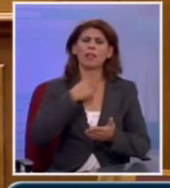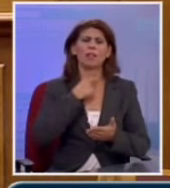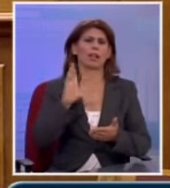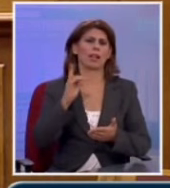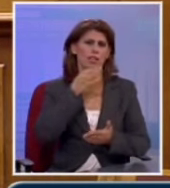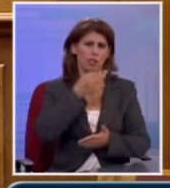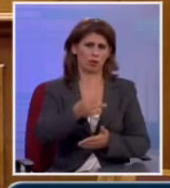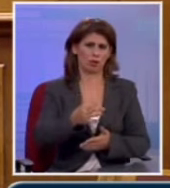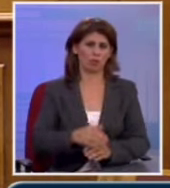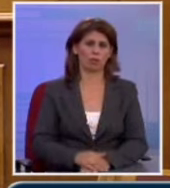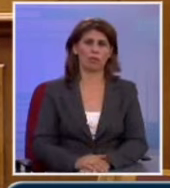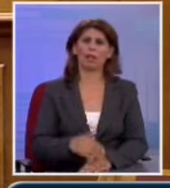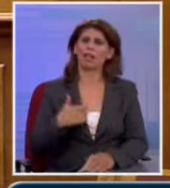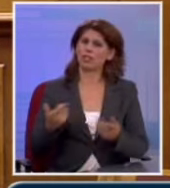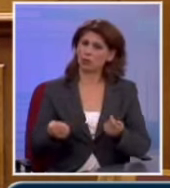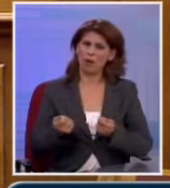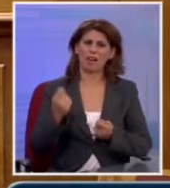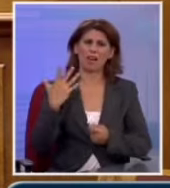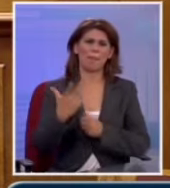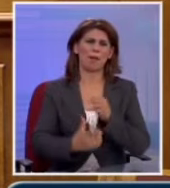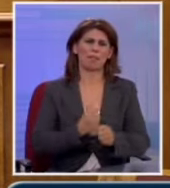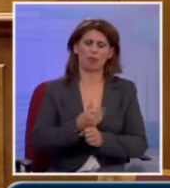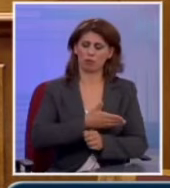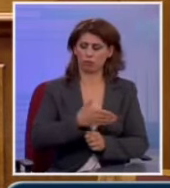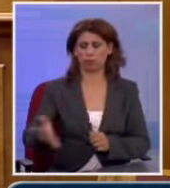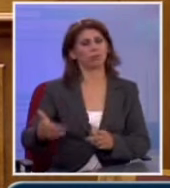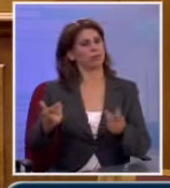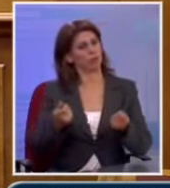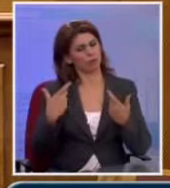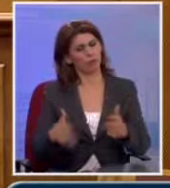πούν. Διότι το έκαναν 5 χρόνια τώρα.